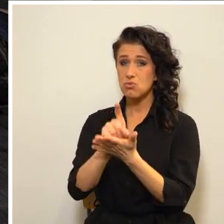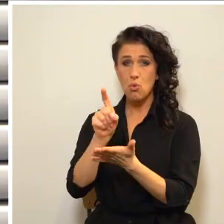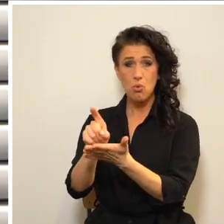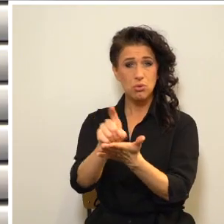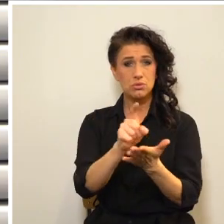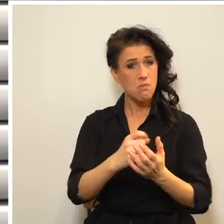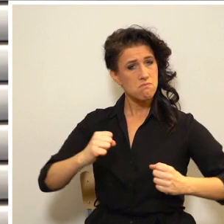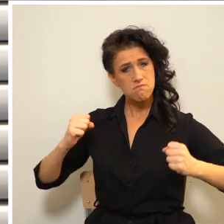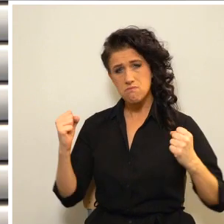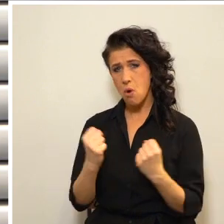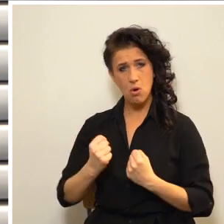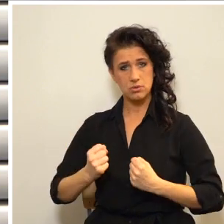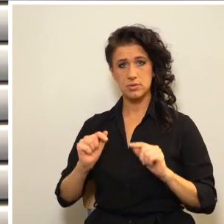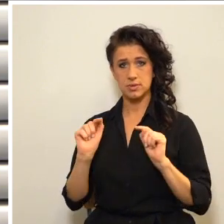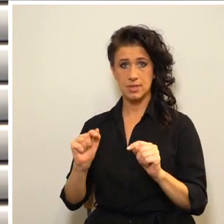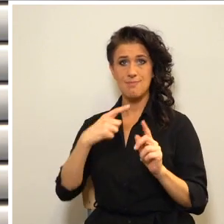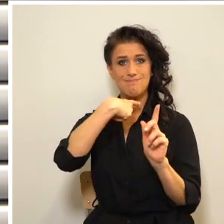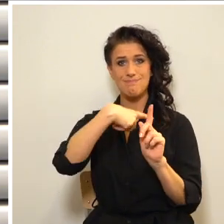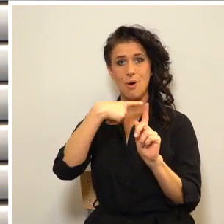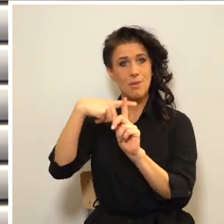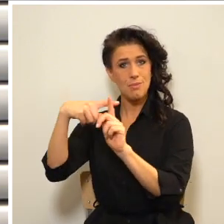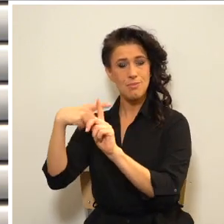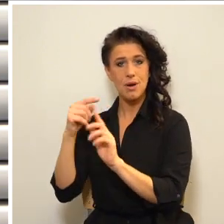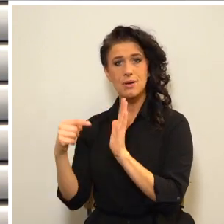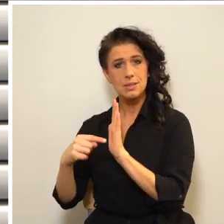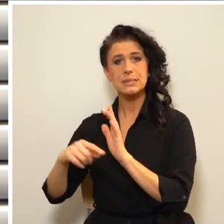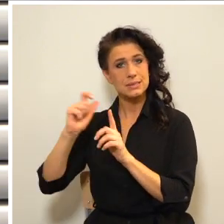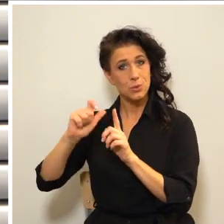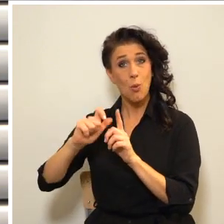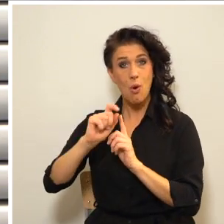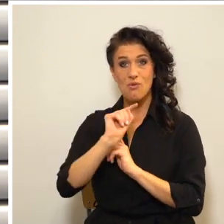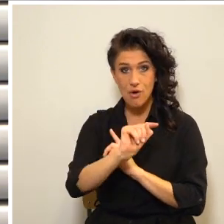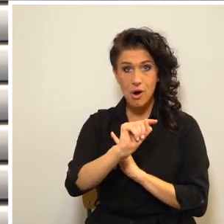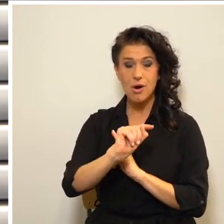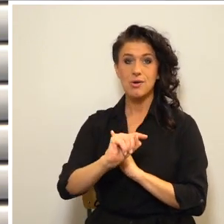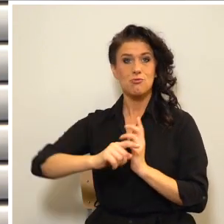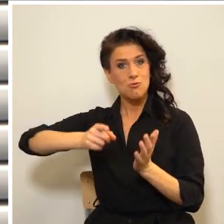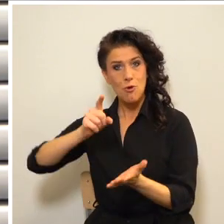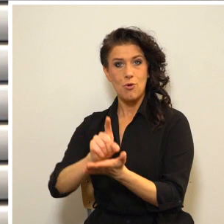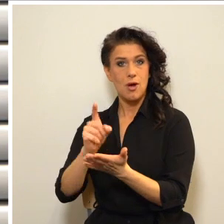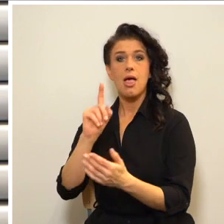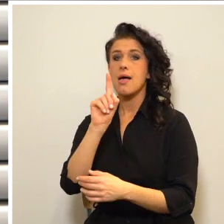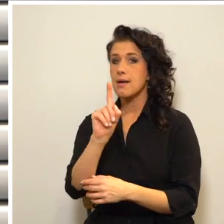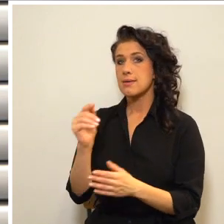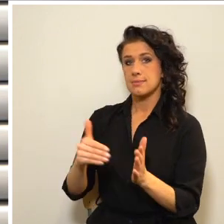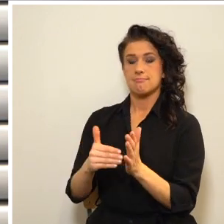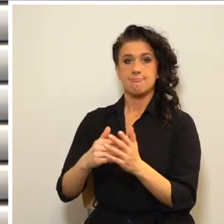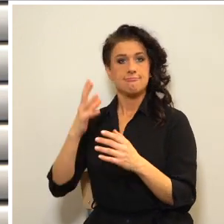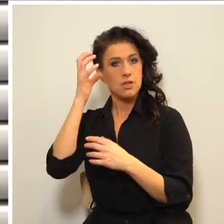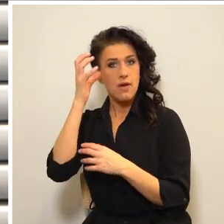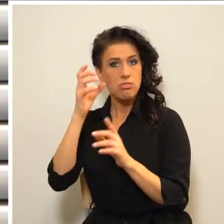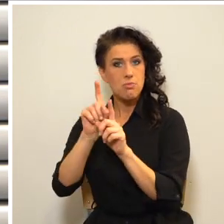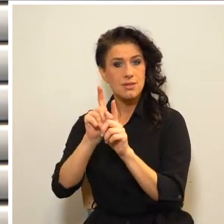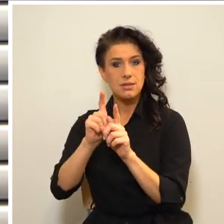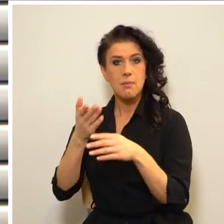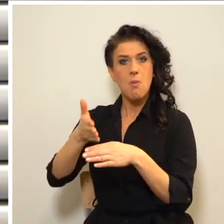w pozytywnym tego słowa znaczeniu ale trzeba mieć też świadomość że zanim